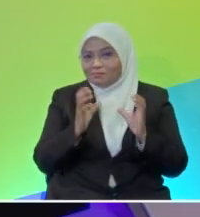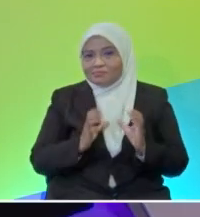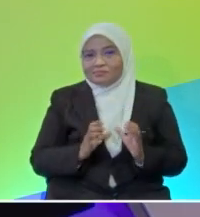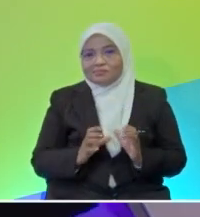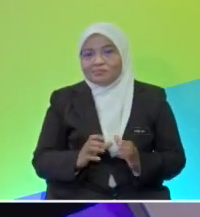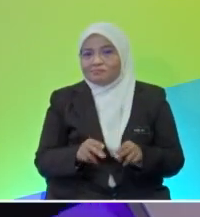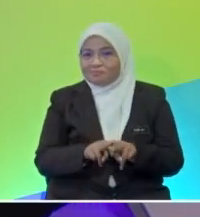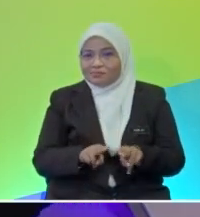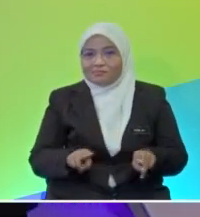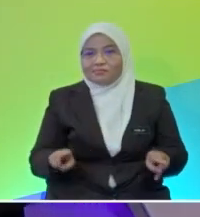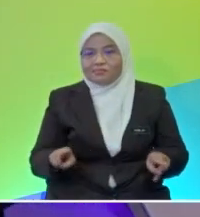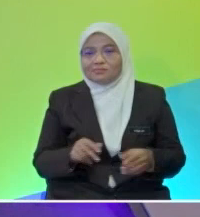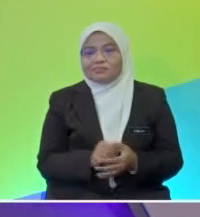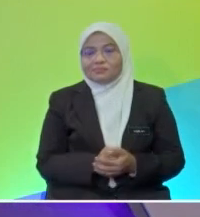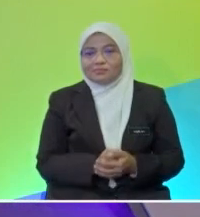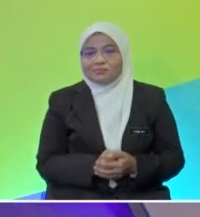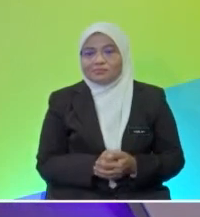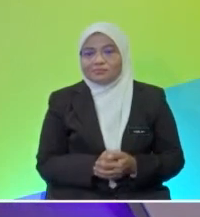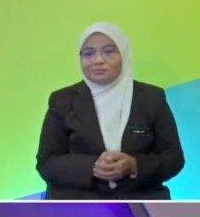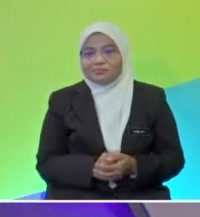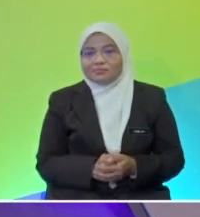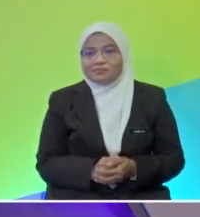ini adalah kelas pertama